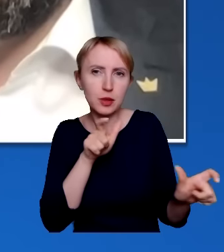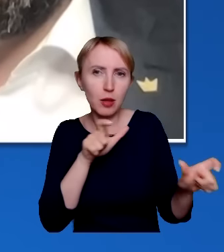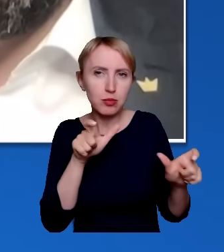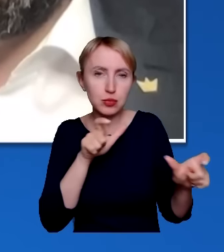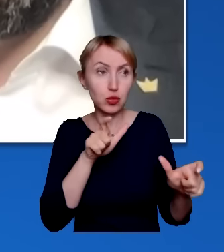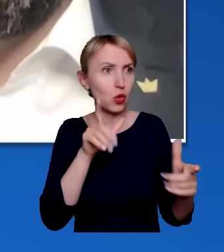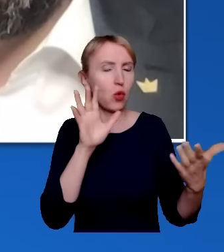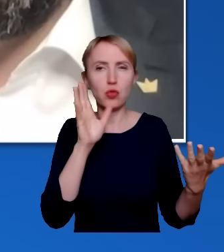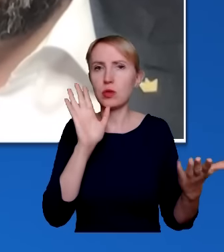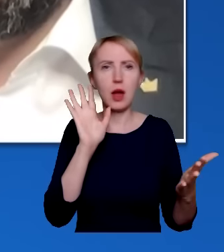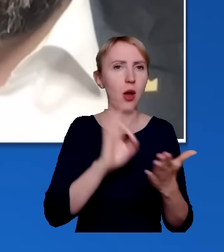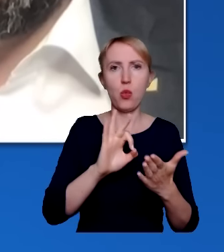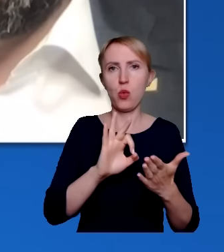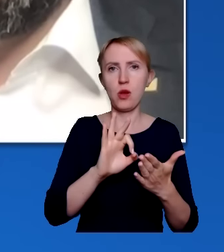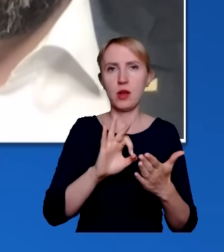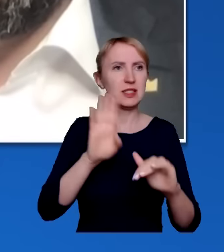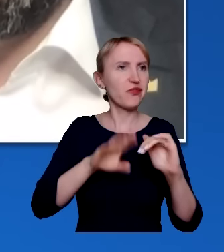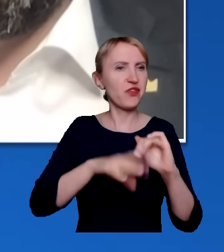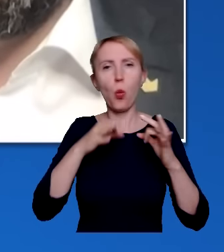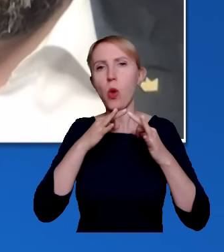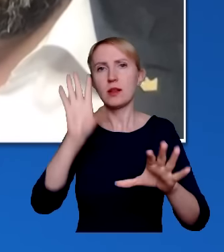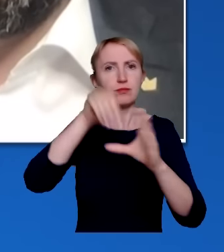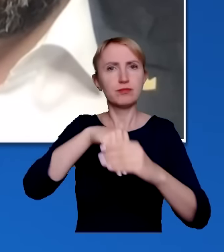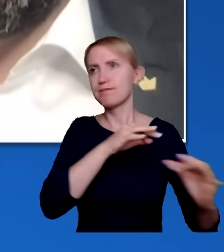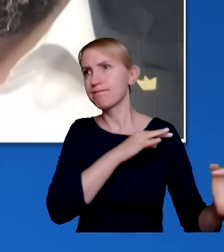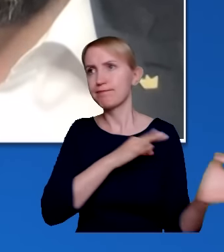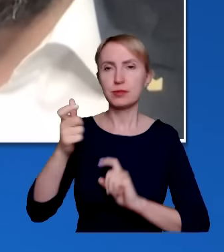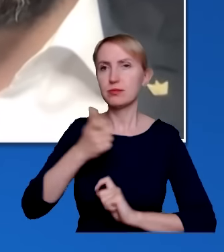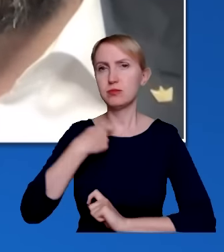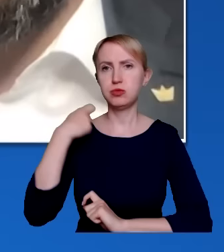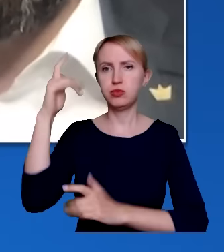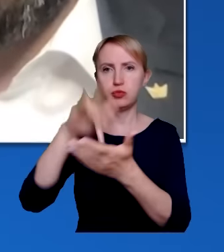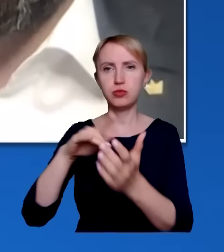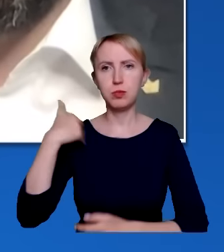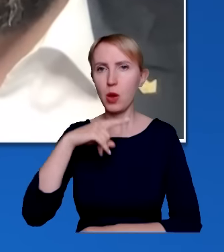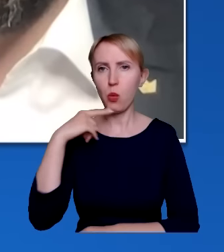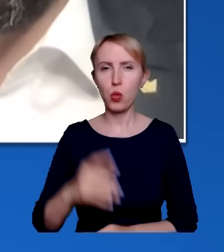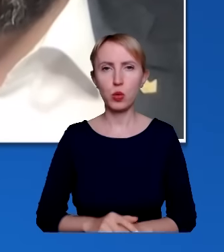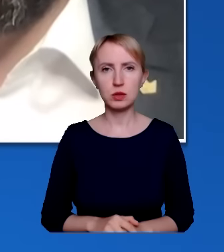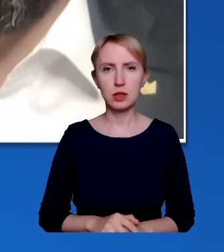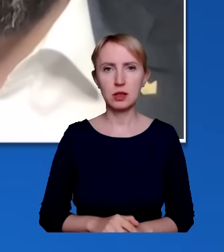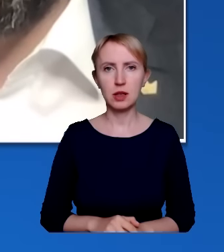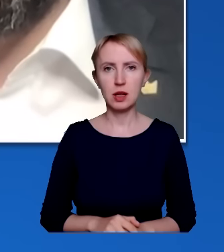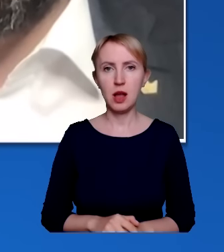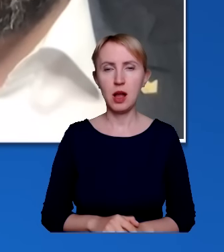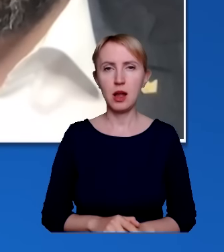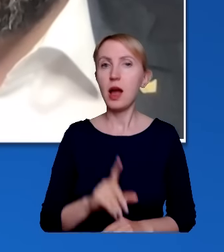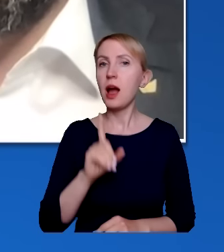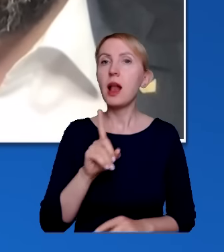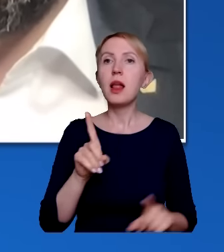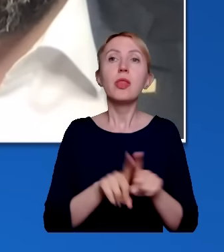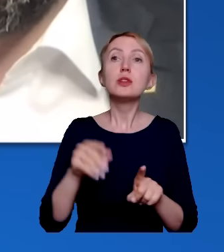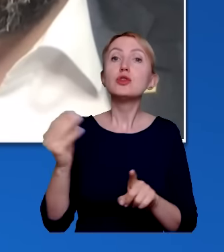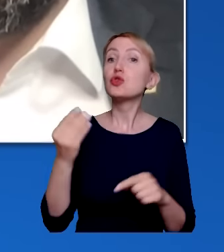jakiegoś jakiś zwykły samochód i prysnął na Białoruś No ale ale mamy Przepraszam jeszcze